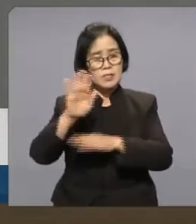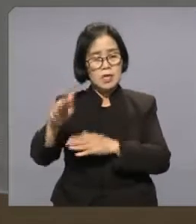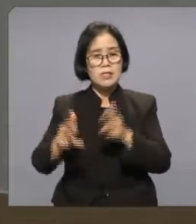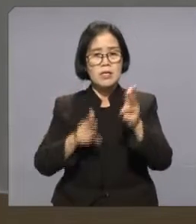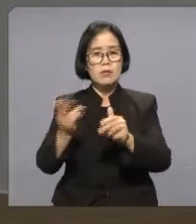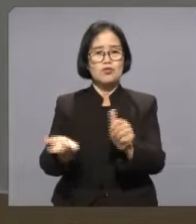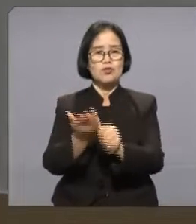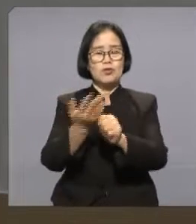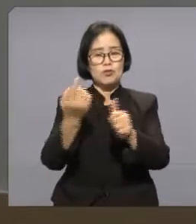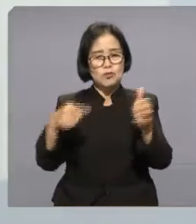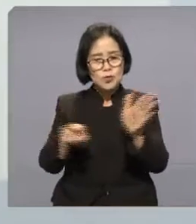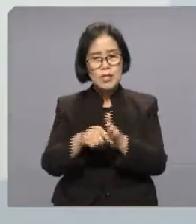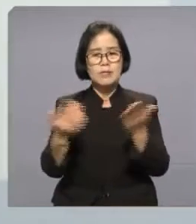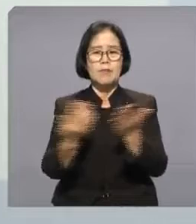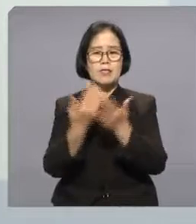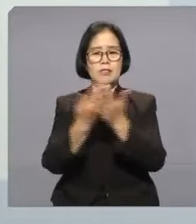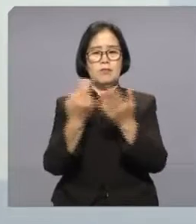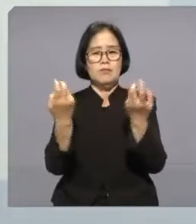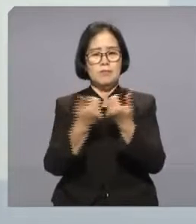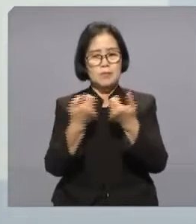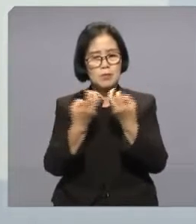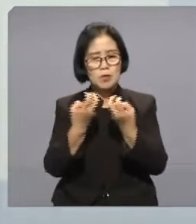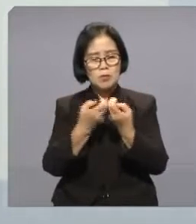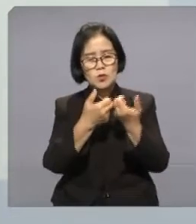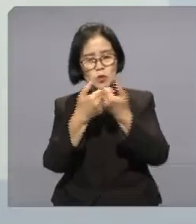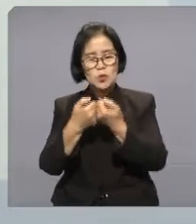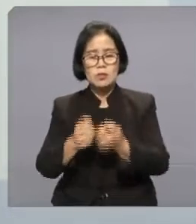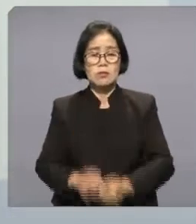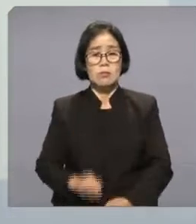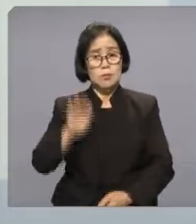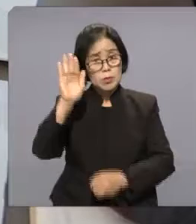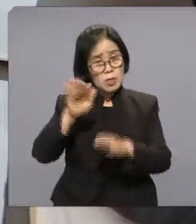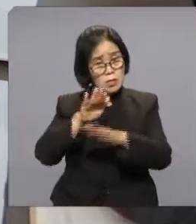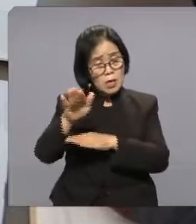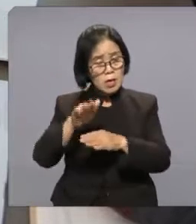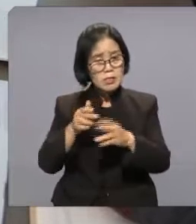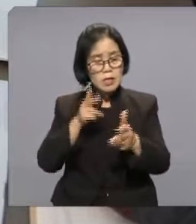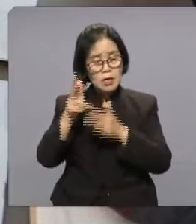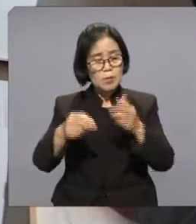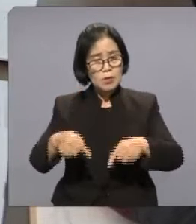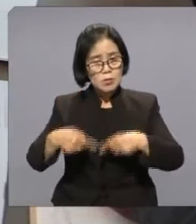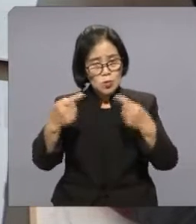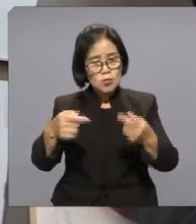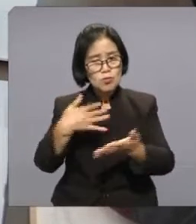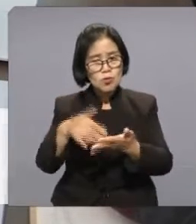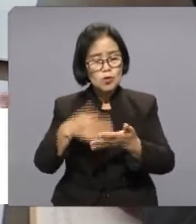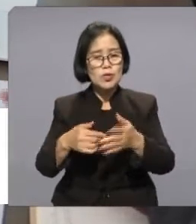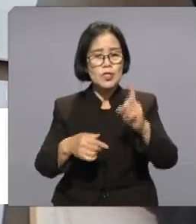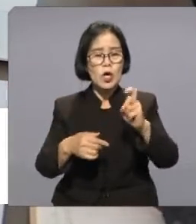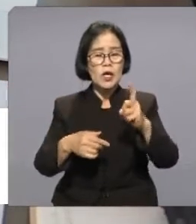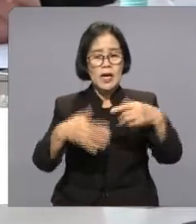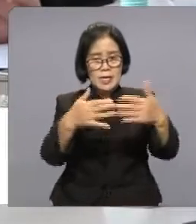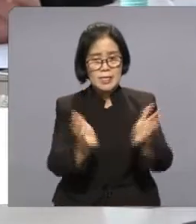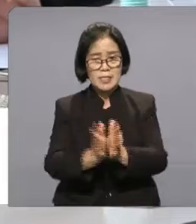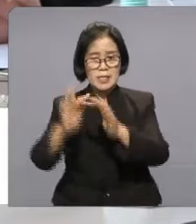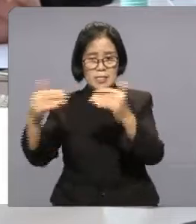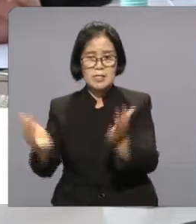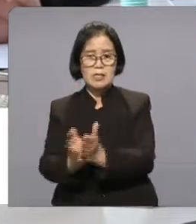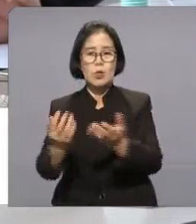위한 발전 방안 등을 논의했습니다. 미래차 사업에 뛰어든 경기도 내 11개 지자체도